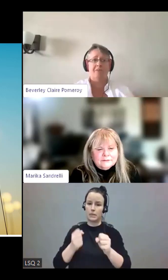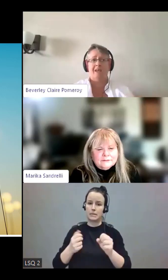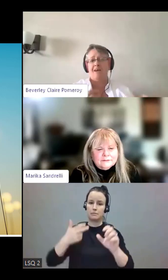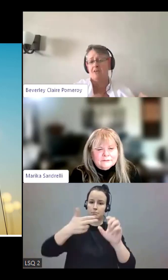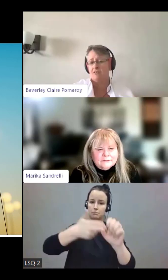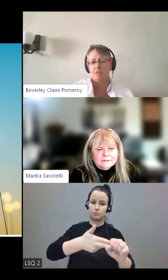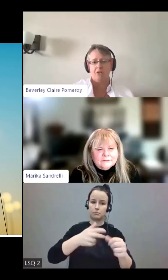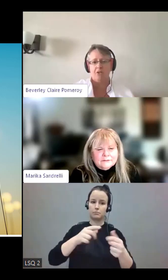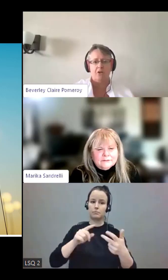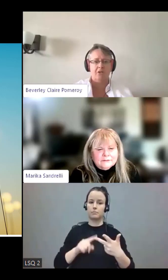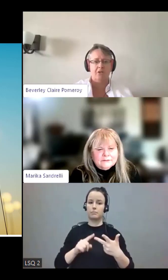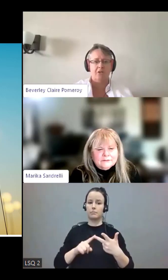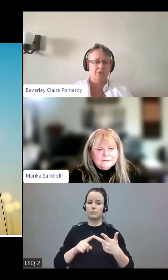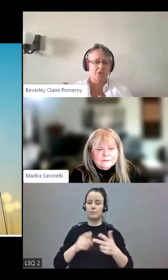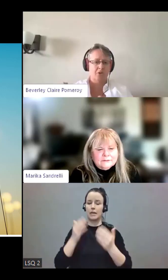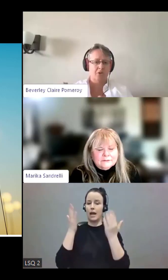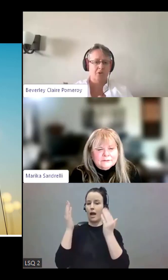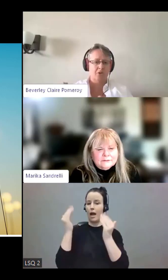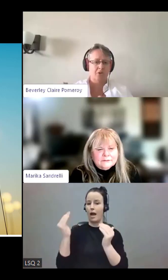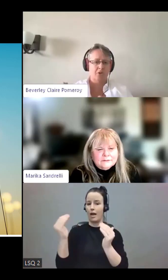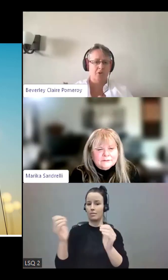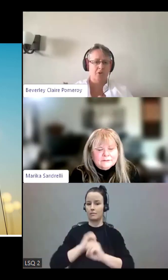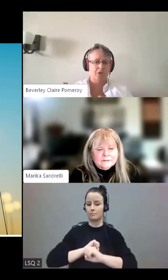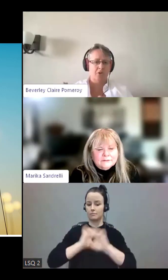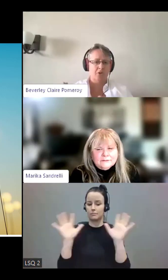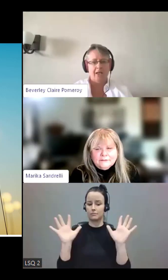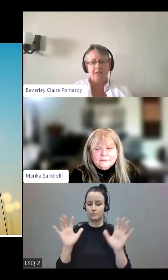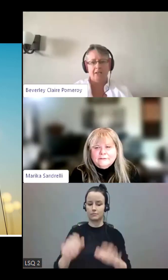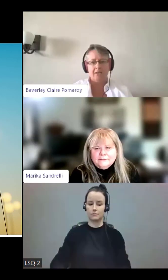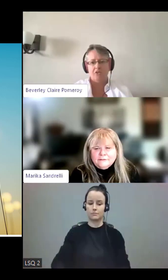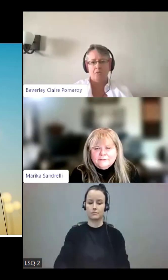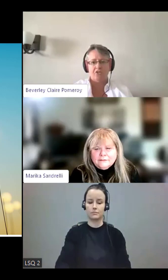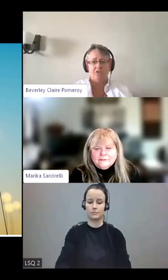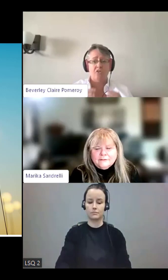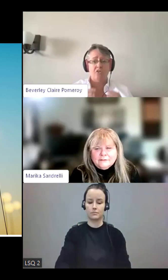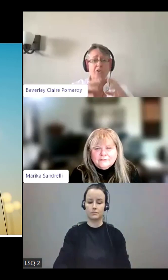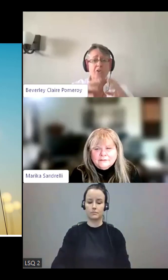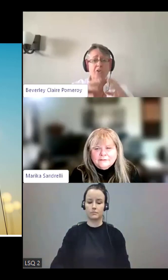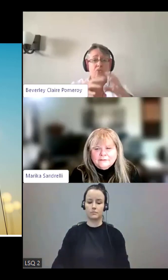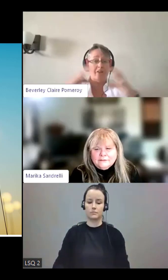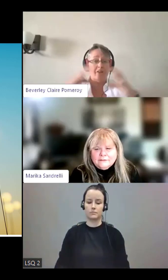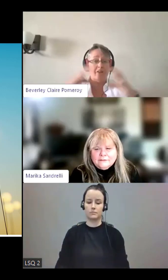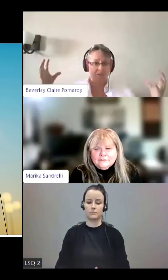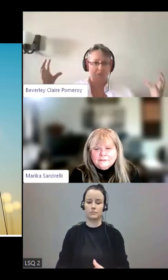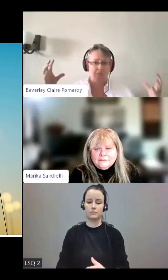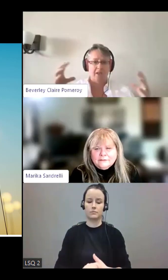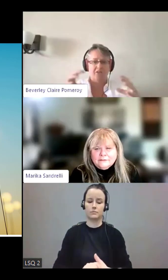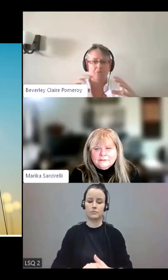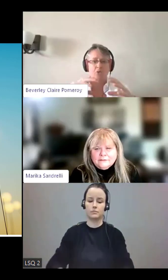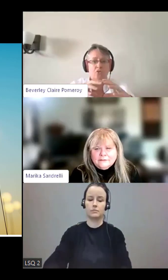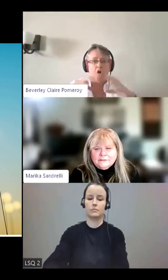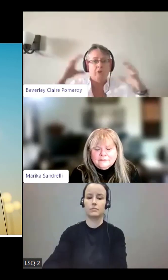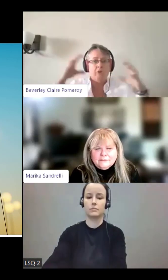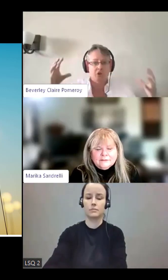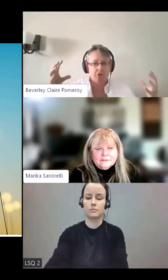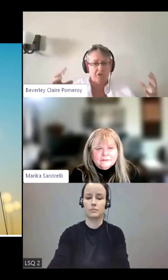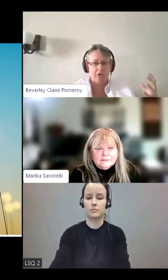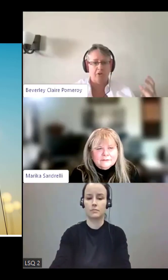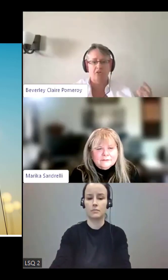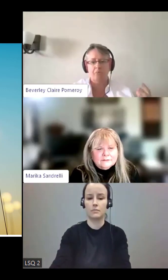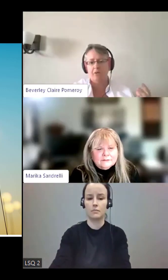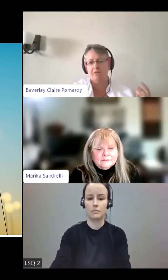défendresse de ma fille, quelqu'un qui travaille dans le système, ça a résonné avec moi. J'étais toujours curieuse de